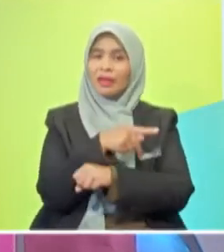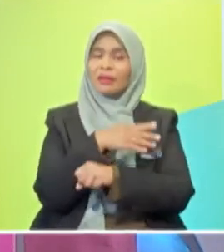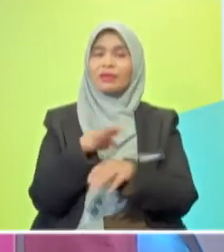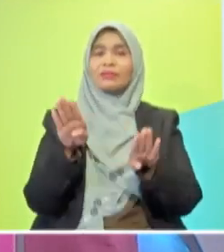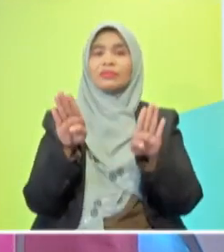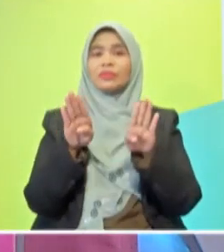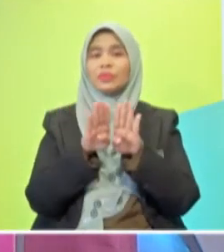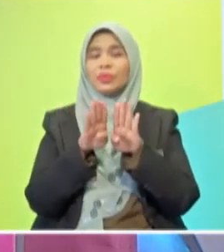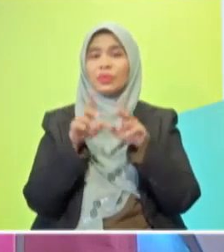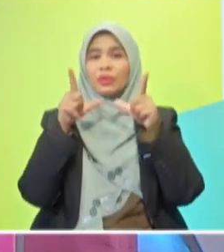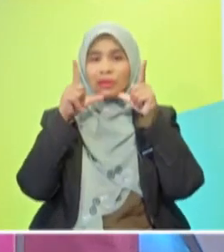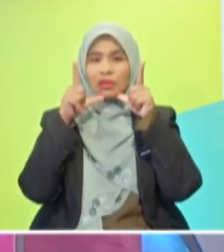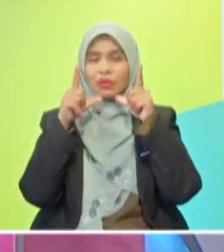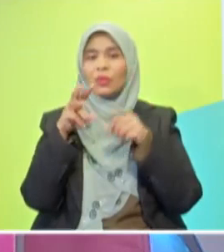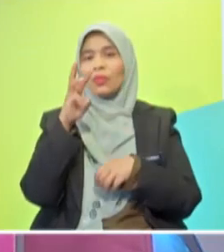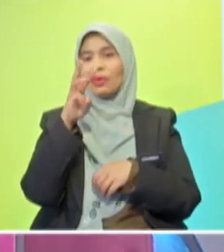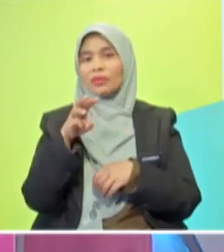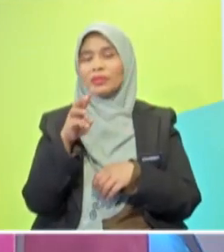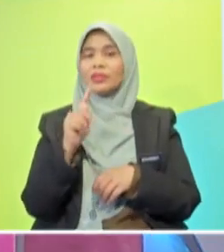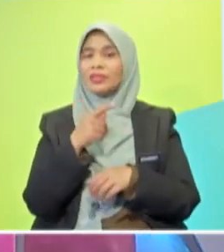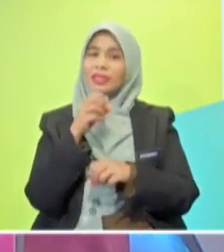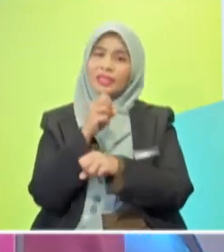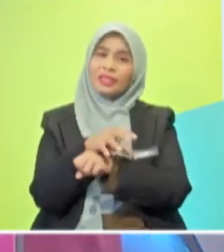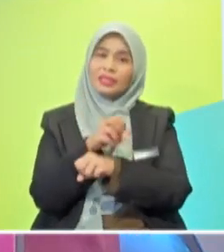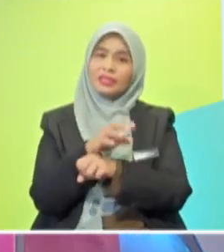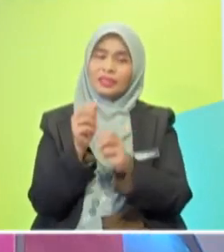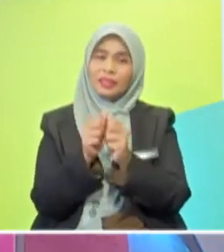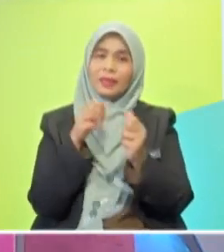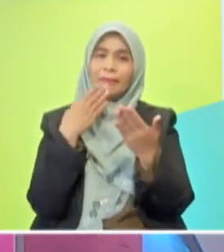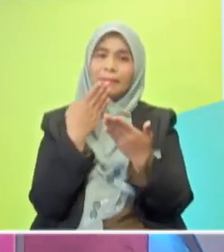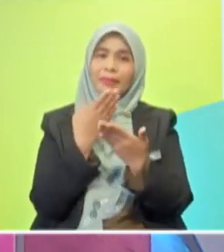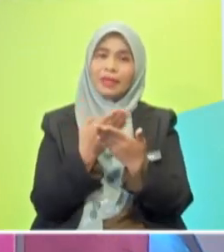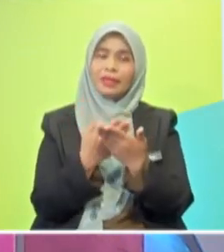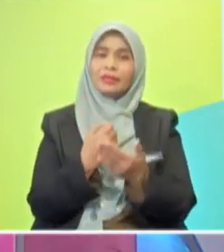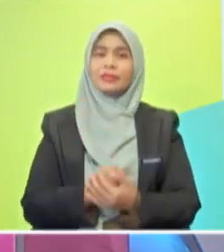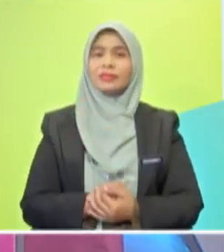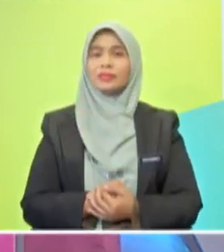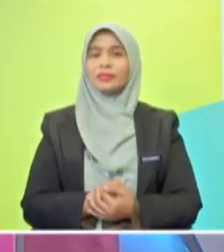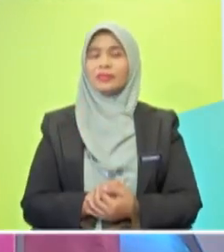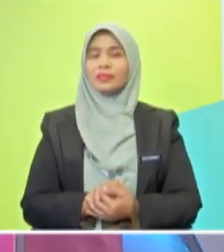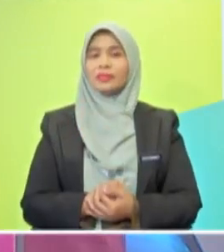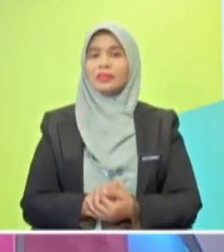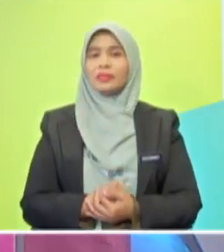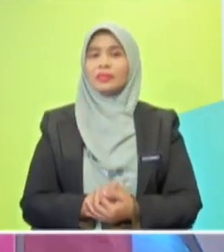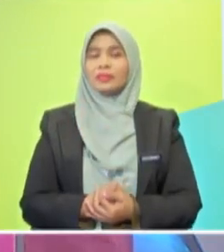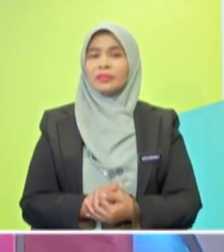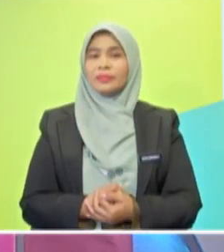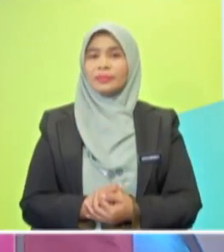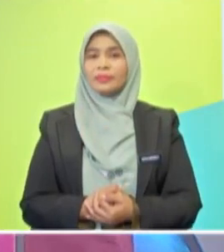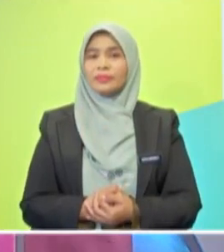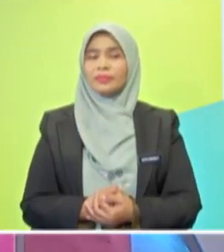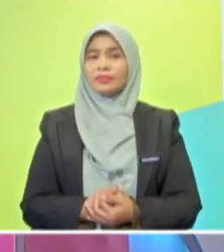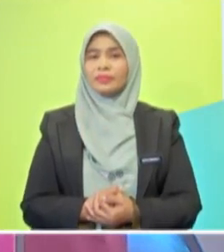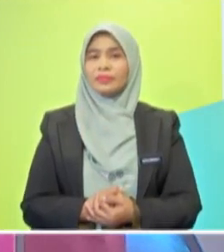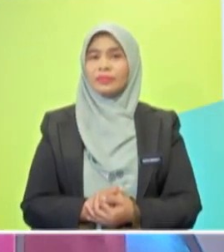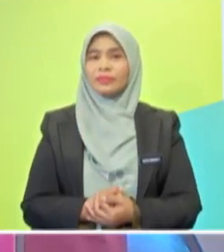kena tegur. Menjadi kewajipan kita kena bagi nasihat yang baik. Tegur nasihat yang baiklah, elok eh. Cakap